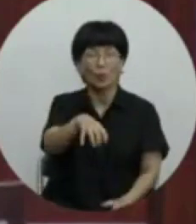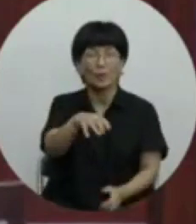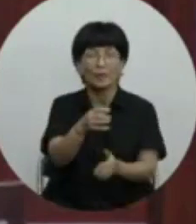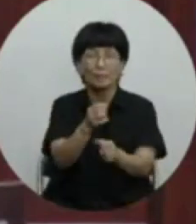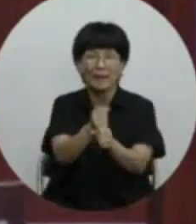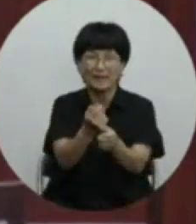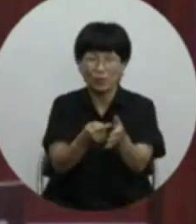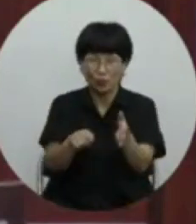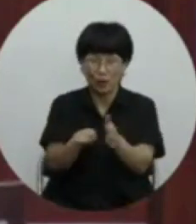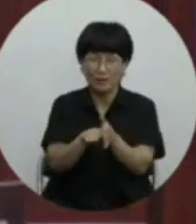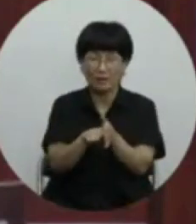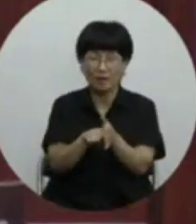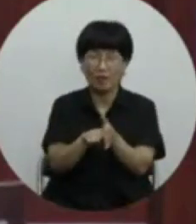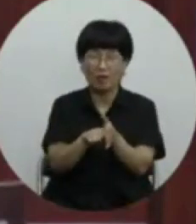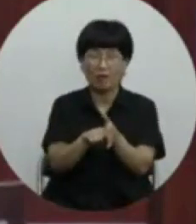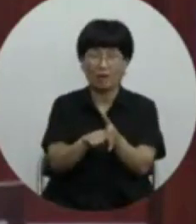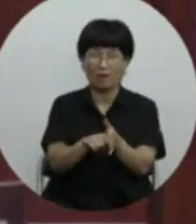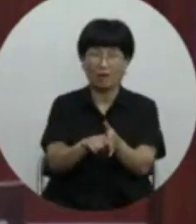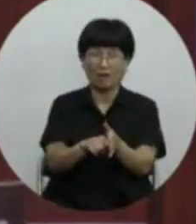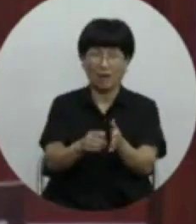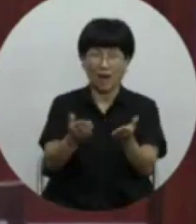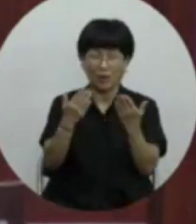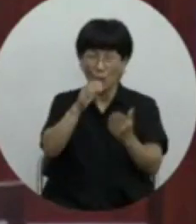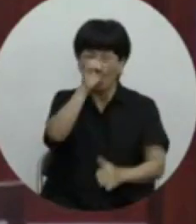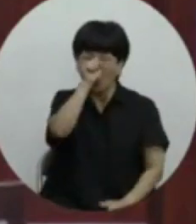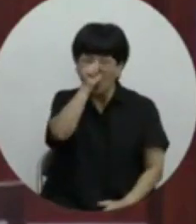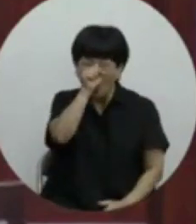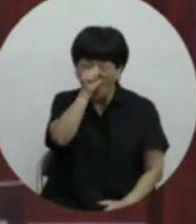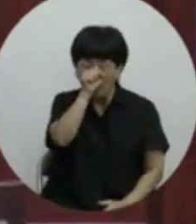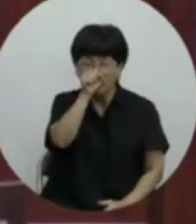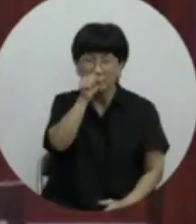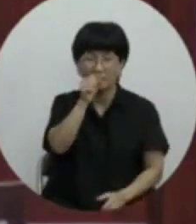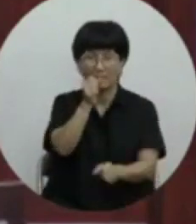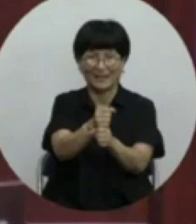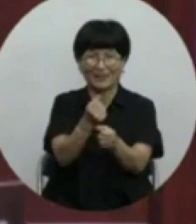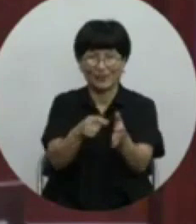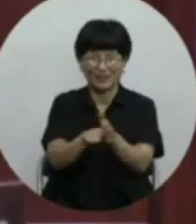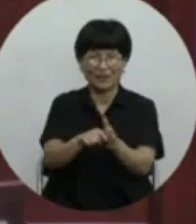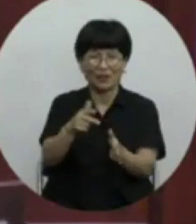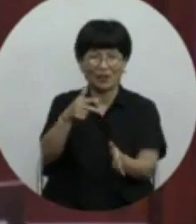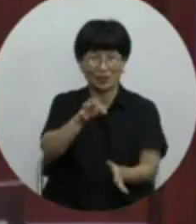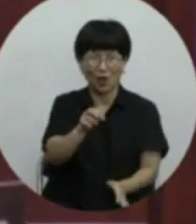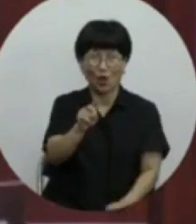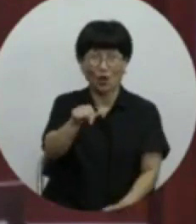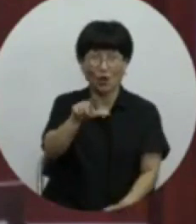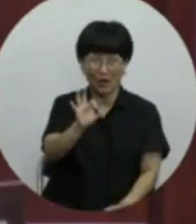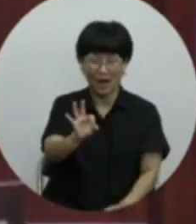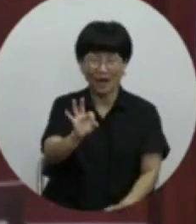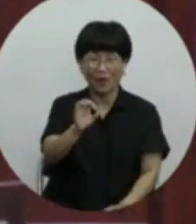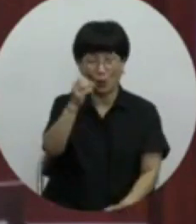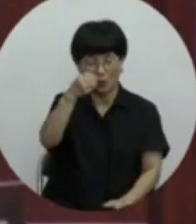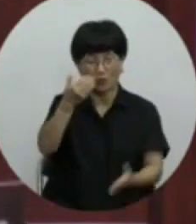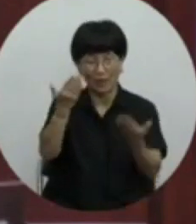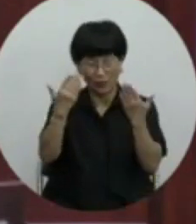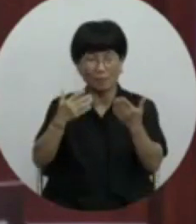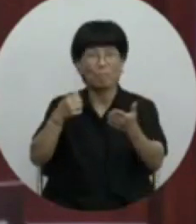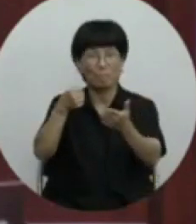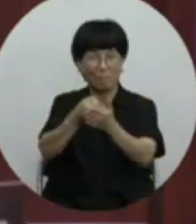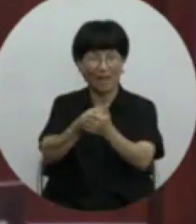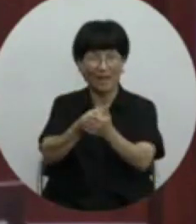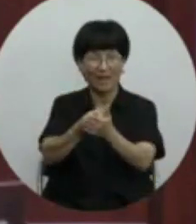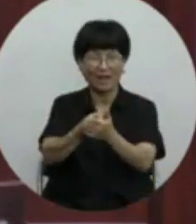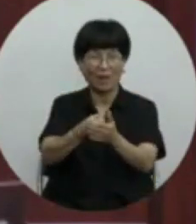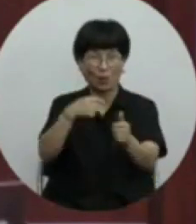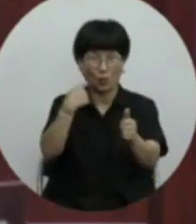기숙형 명문학교 만들기 사업에 여강고등학교를 최종 선정하였으며 교육 역량 강화 프로그램